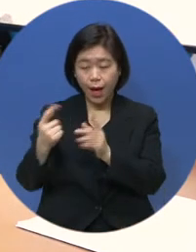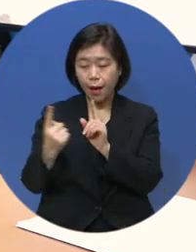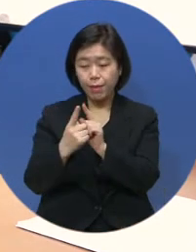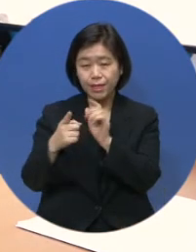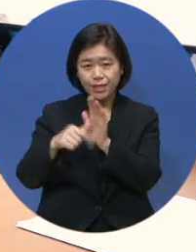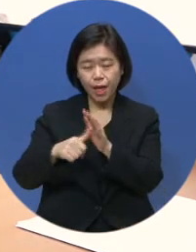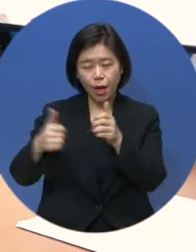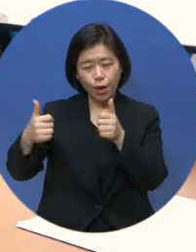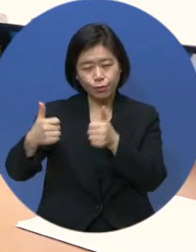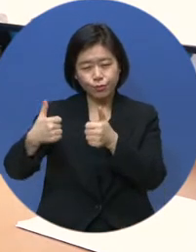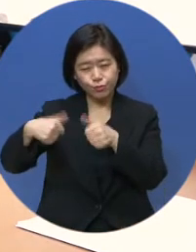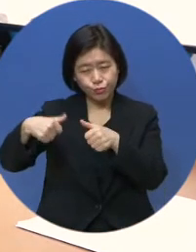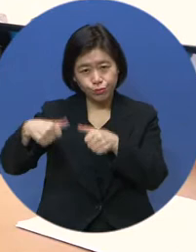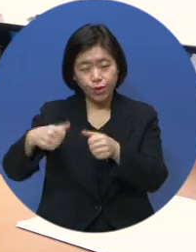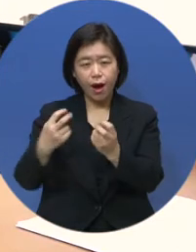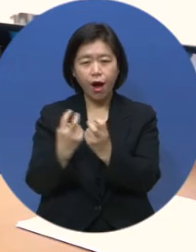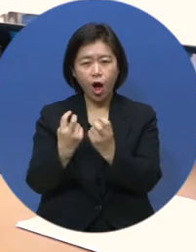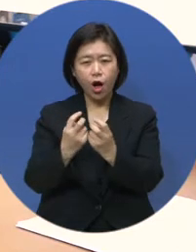이런